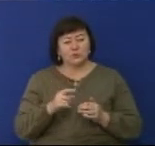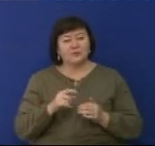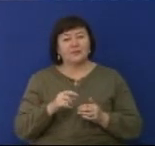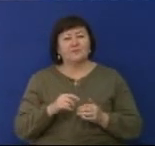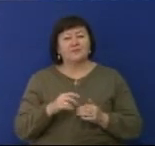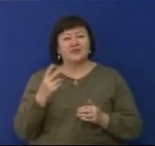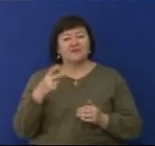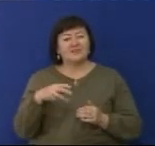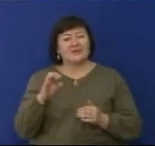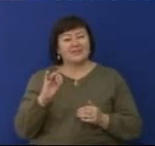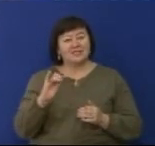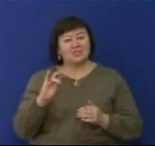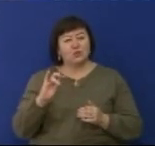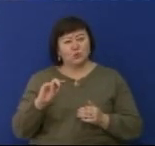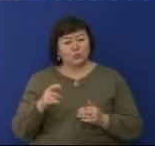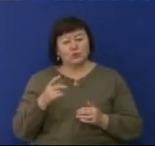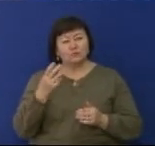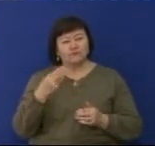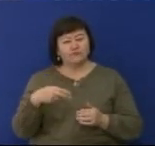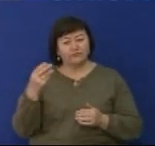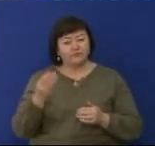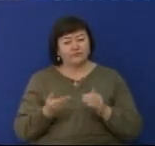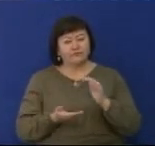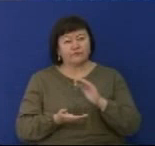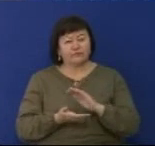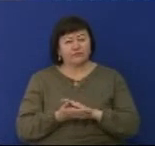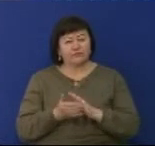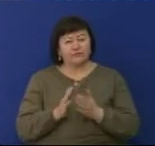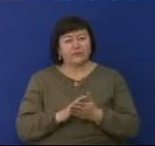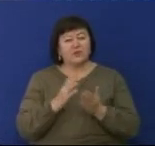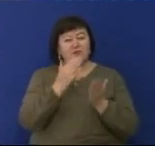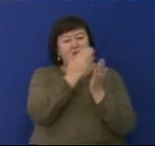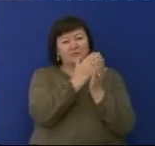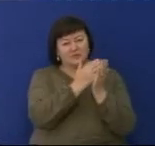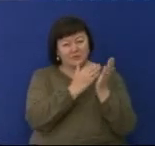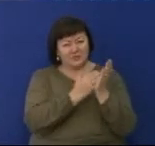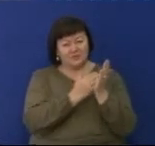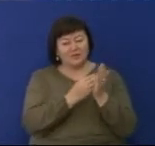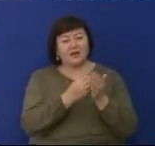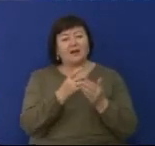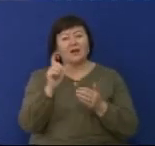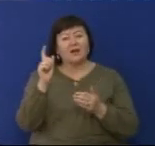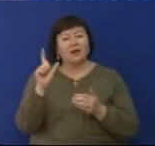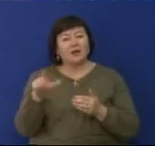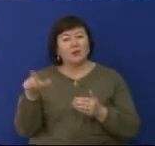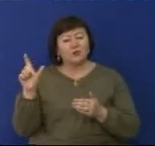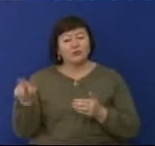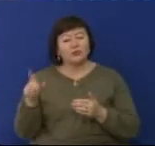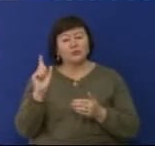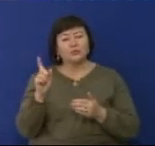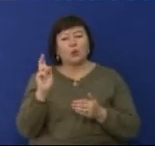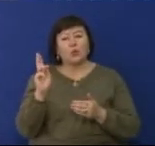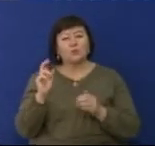также был подготовлен перечень категорий лиц кто может получить эти жилищные